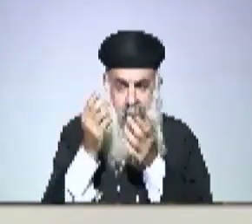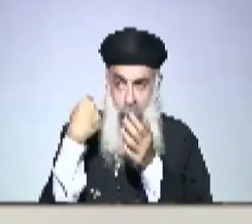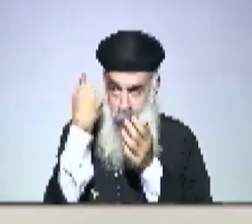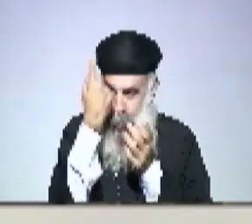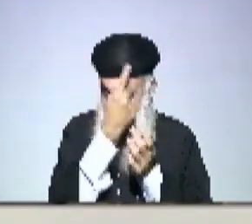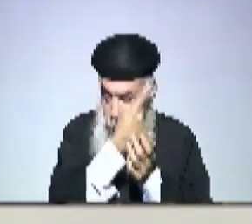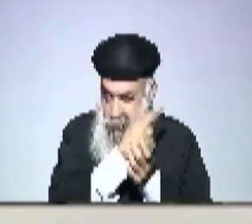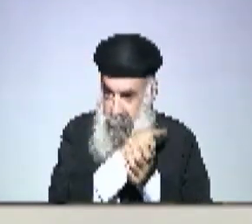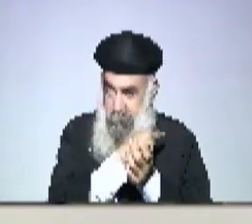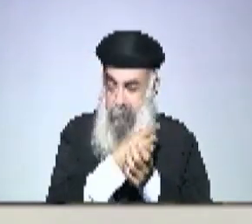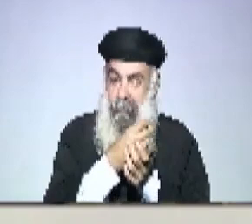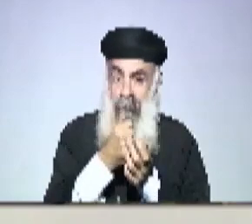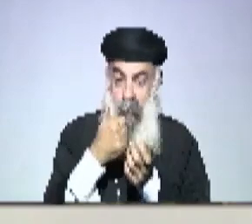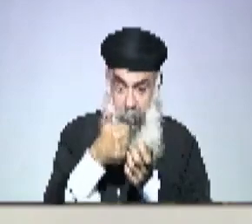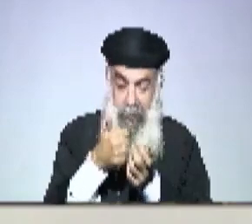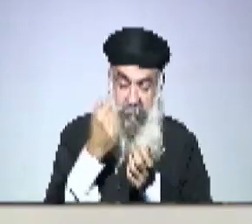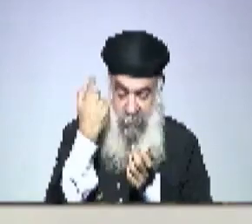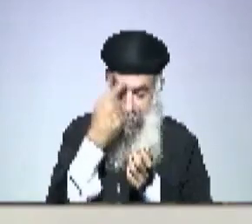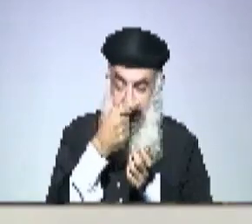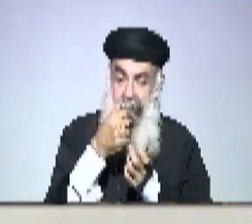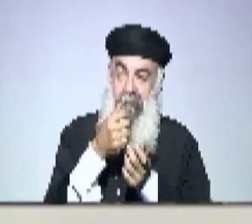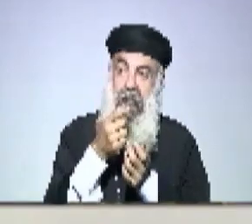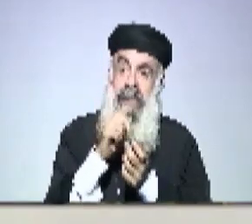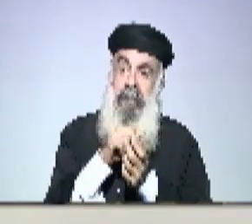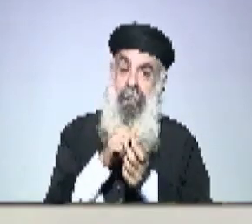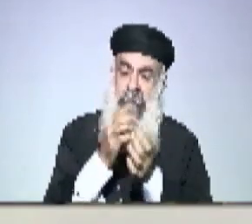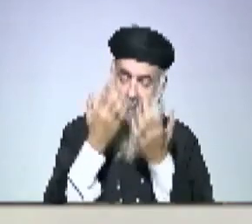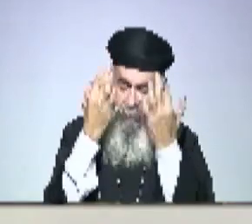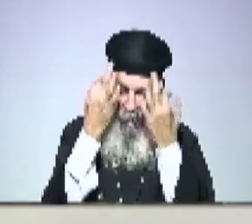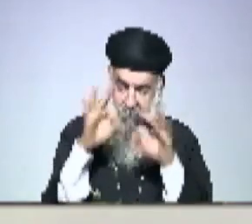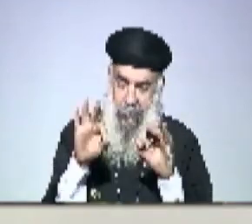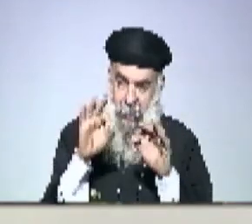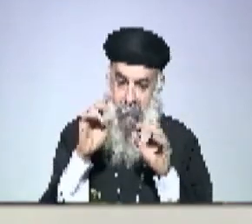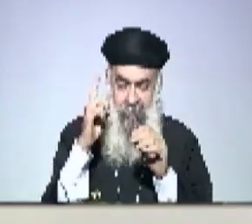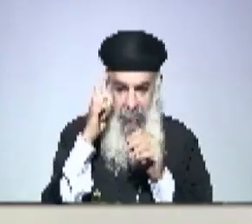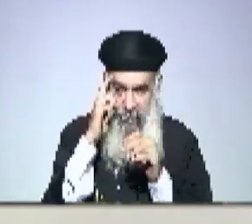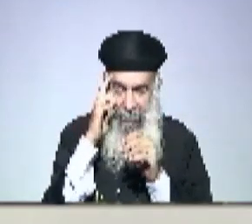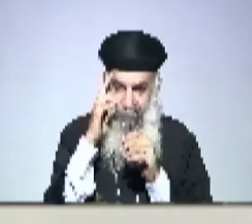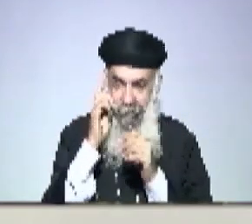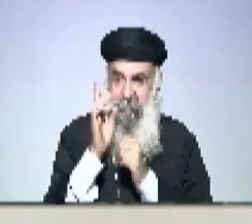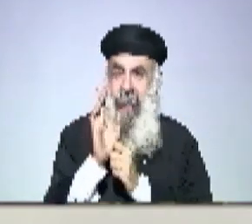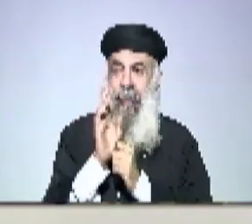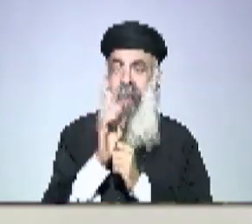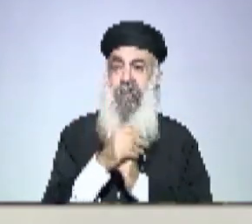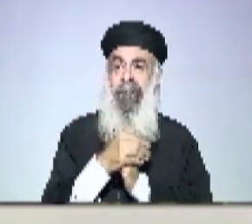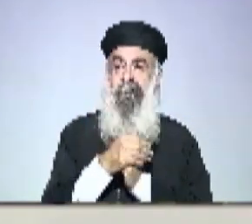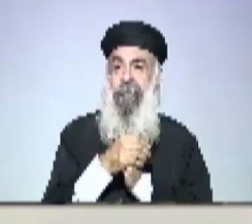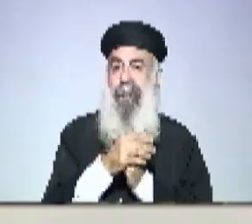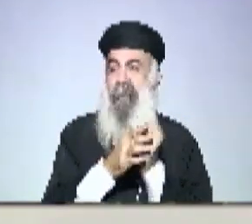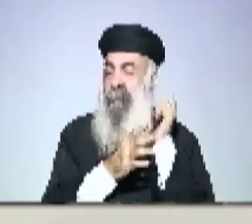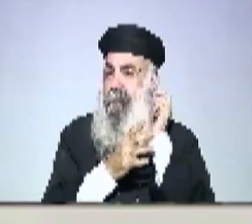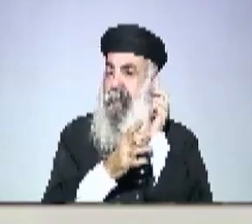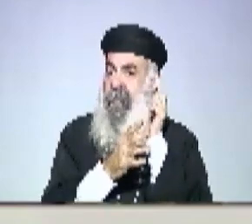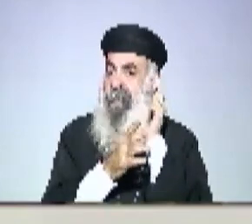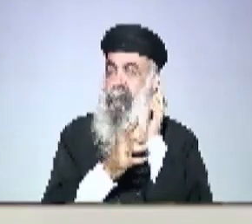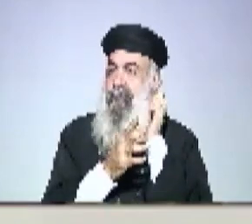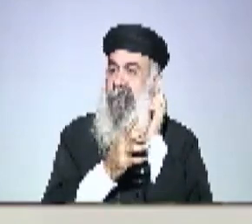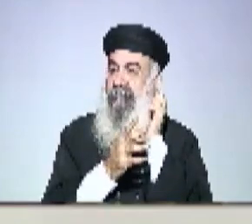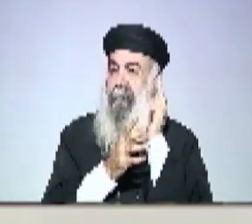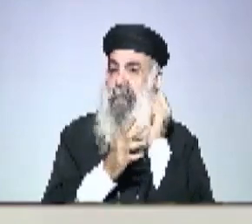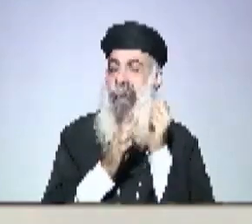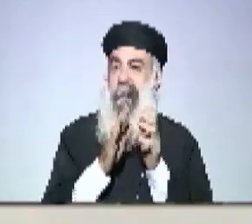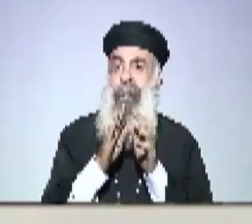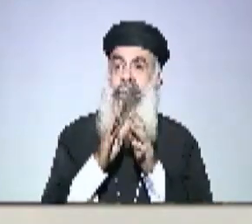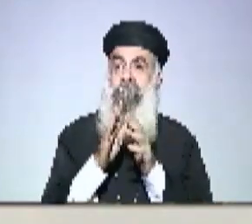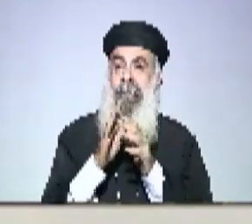يعني وقديس وفي المعرفه بس يقوللك خلق كاملا ودعو